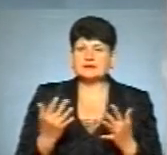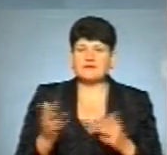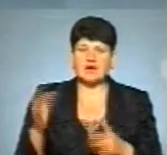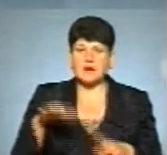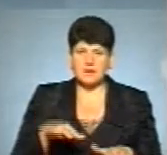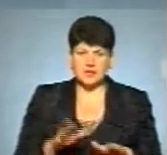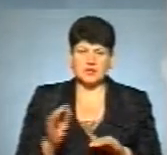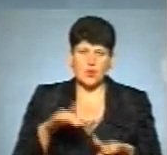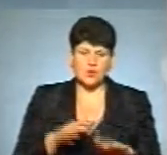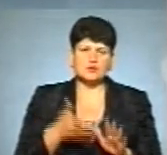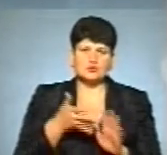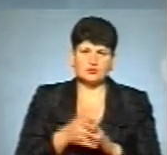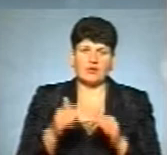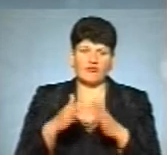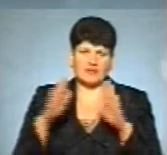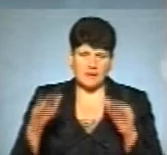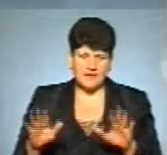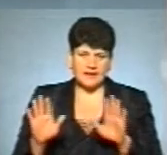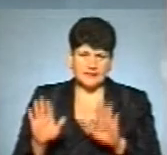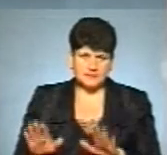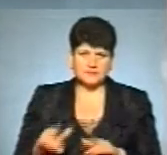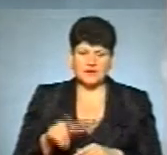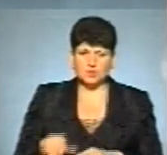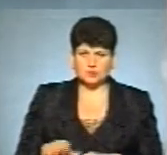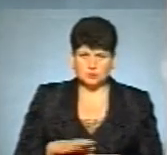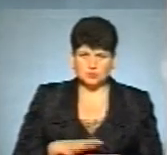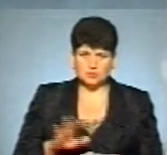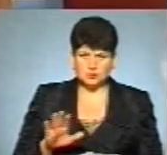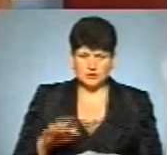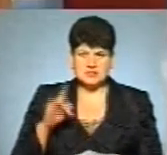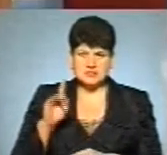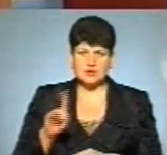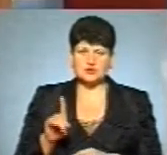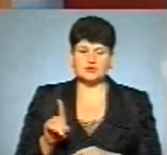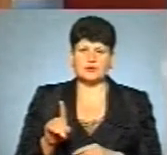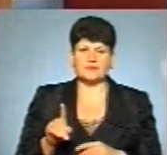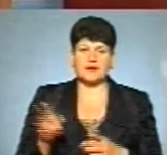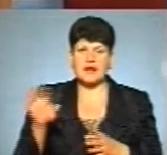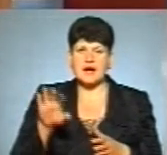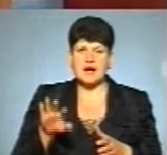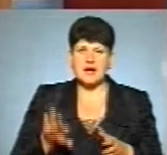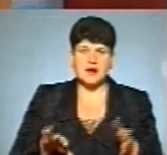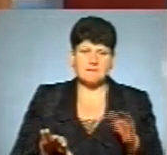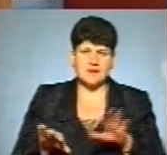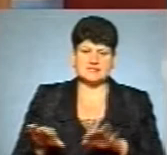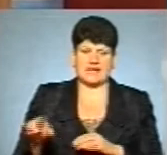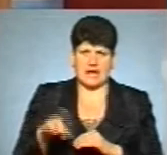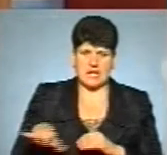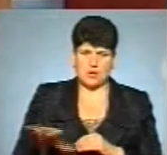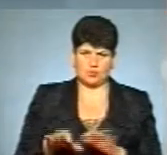гори, зрозуміло, там в наметах люди були, знаю, що карпатський регіон розморозився, тобто